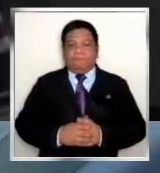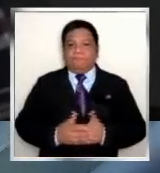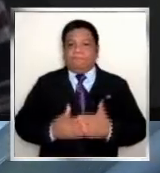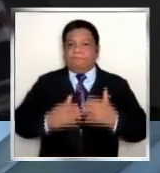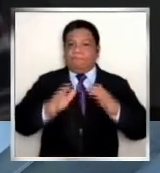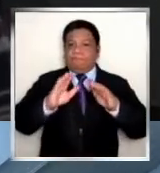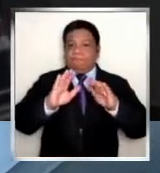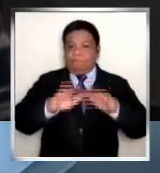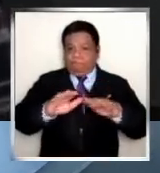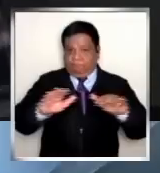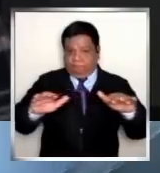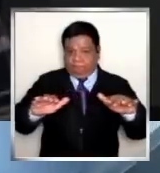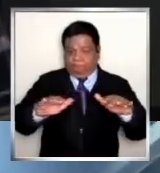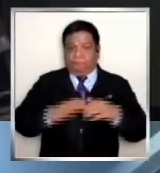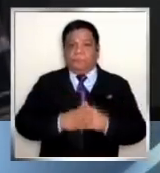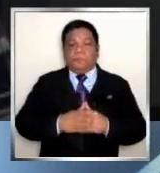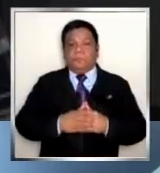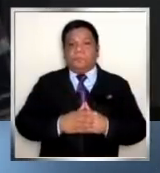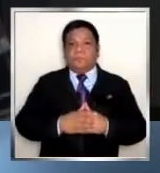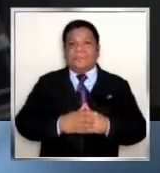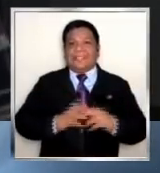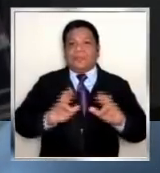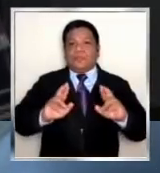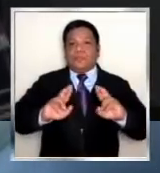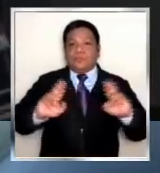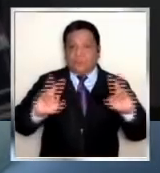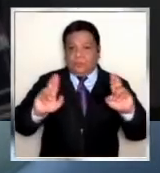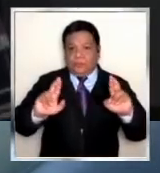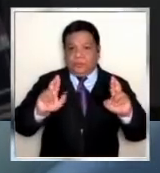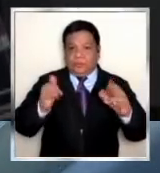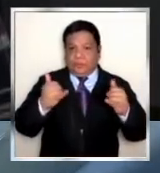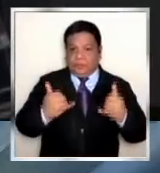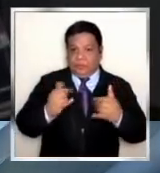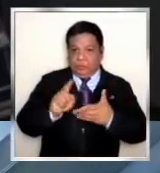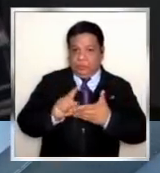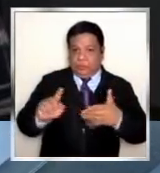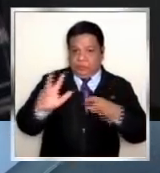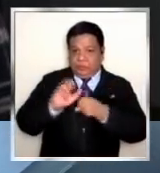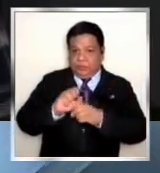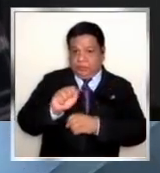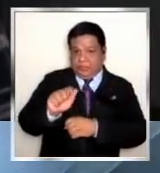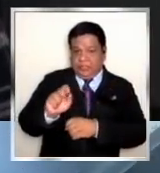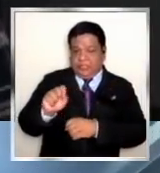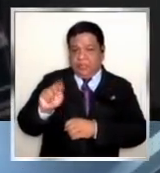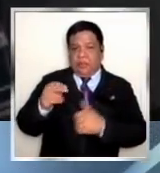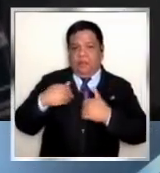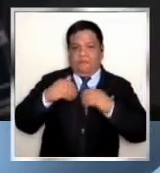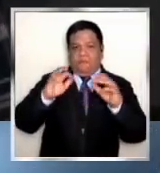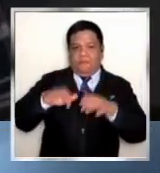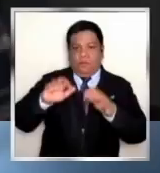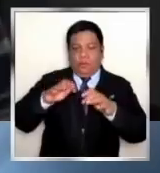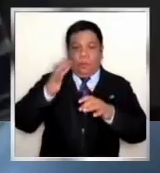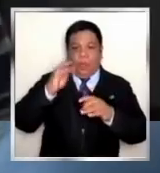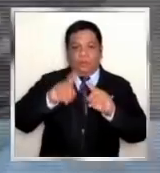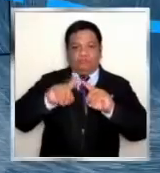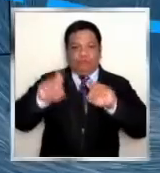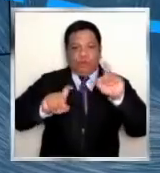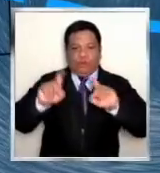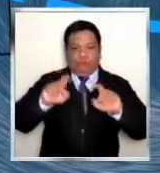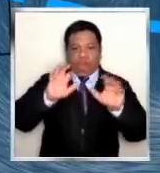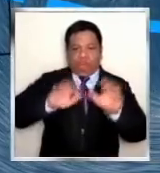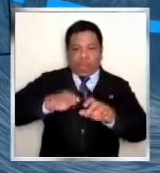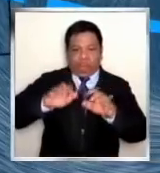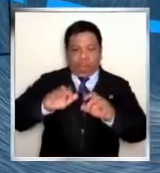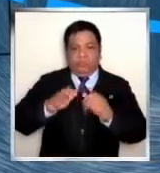Manatili pong I am ready sa maulang weekend. Yan ay dulot ng mga thunderstorm o yung pagkulat-pagkilat. Umiiral pa rin ang